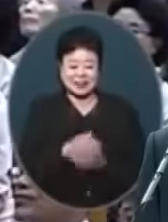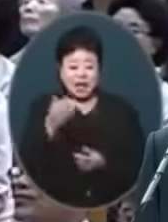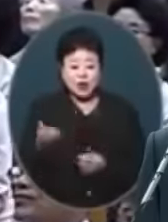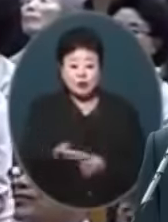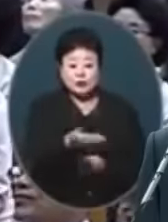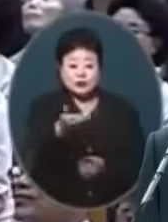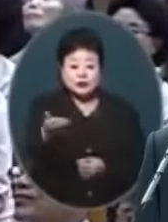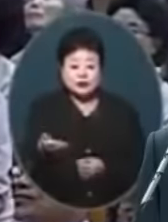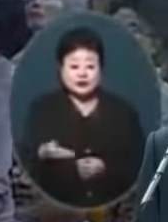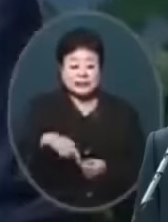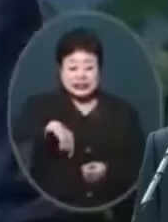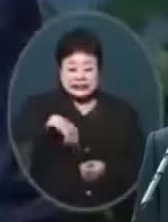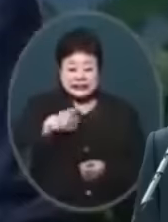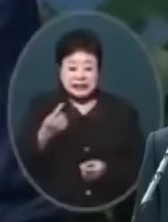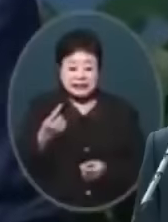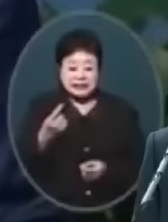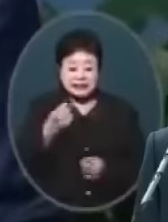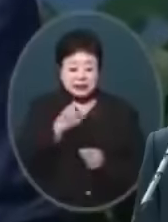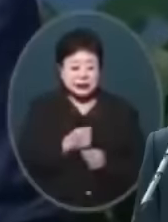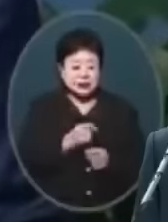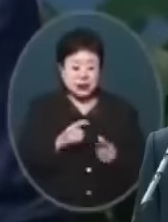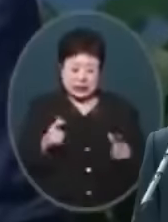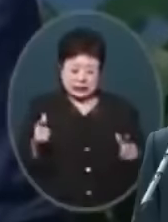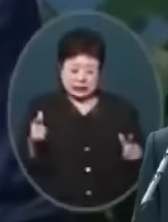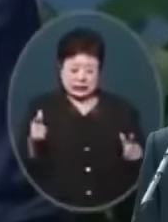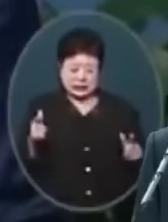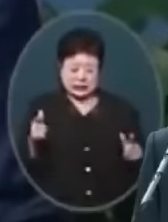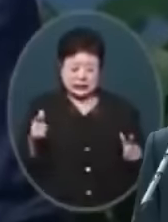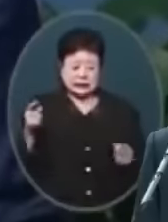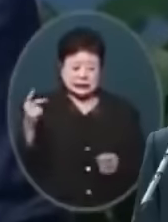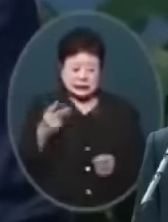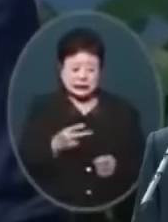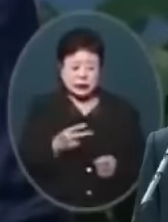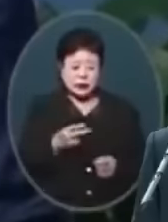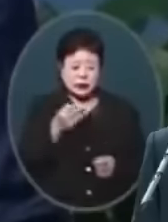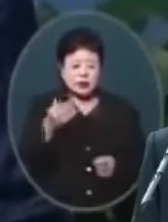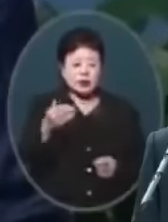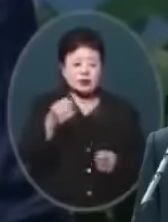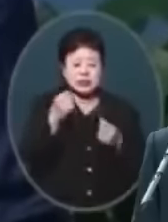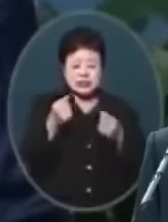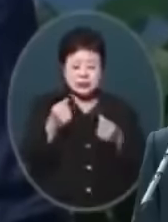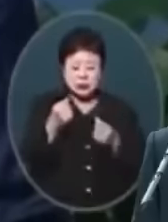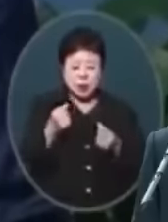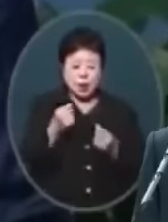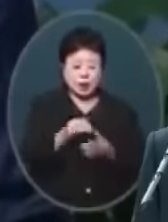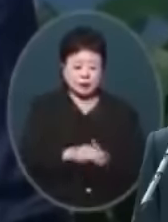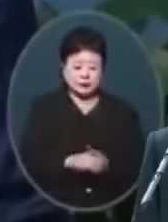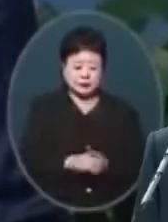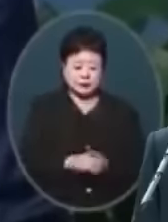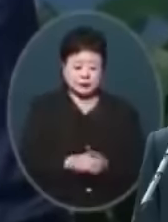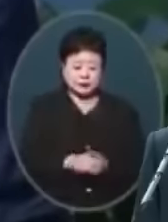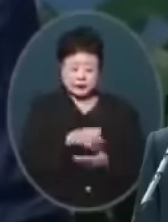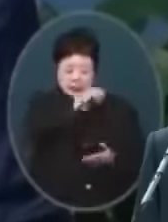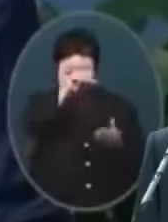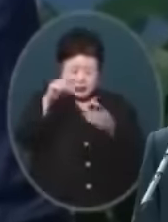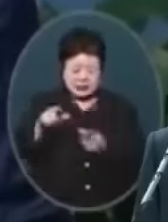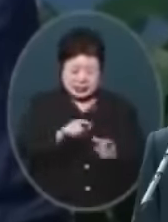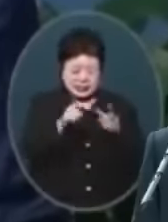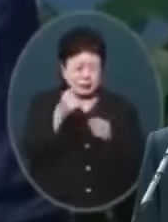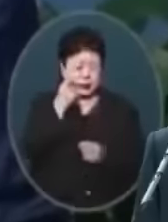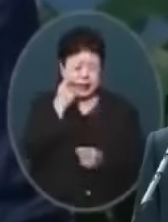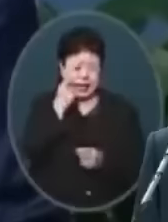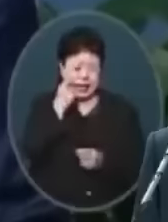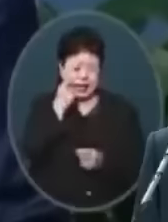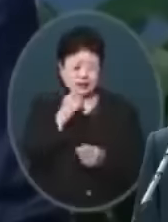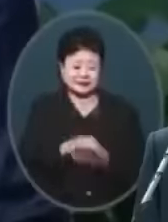여러분은 여러분 자신을 만들지도 안했고 여러분 힘으로 인생을 살 수도 없습니다.